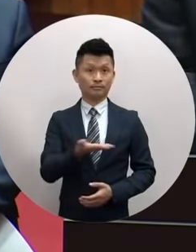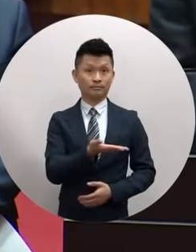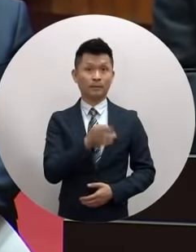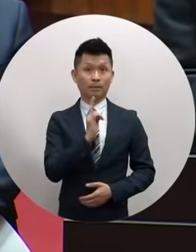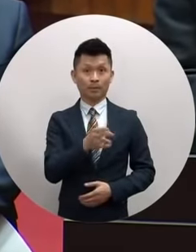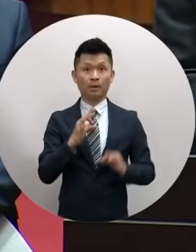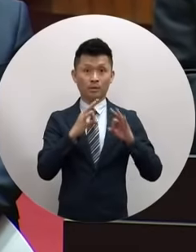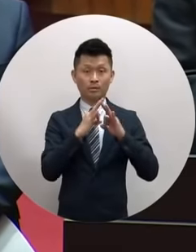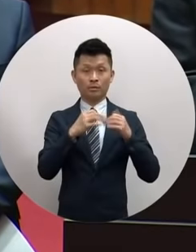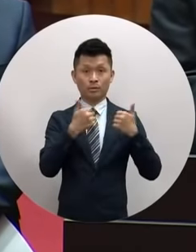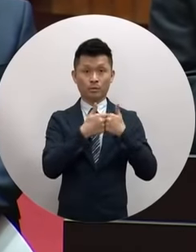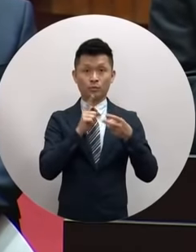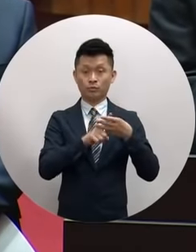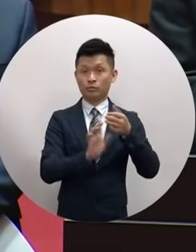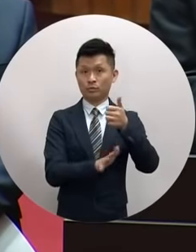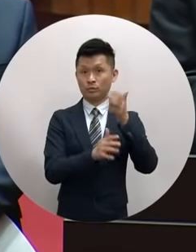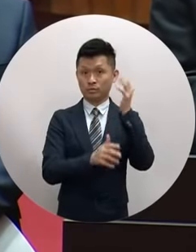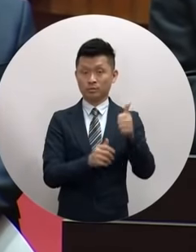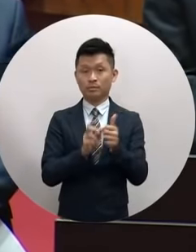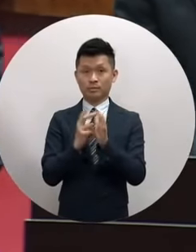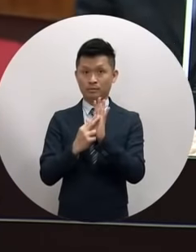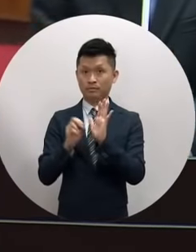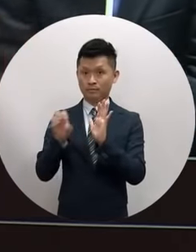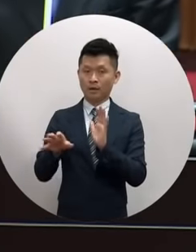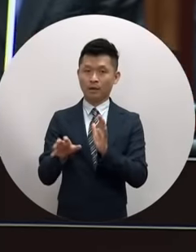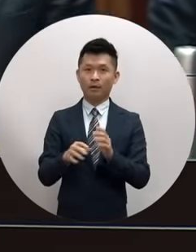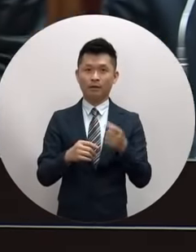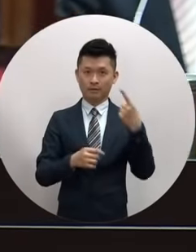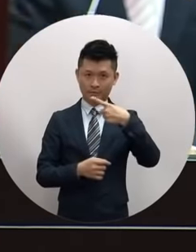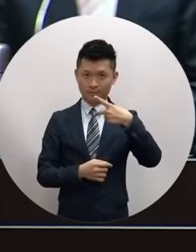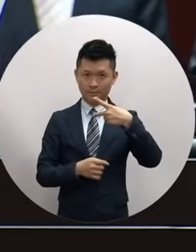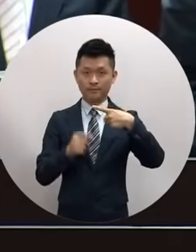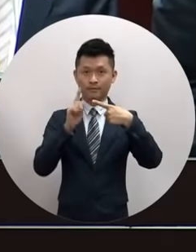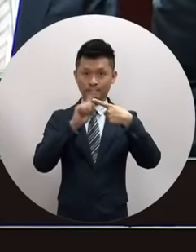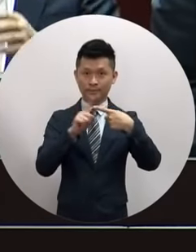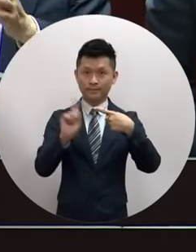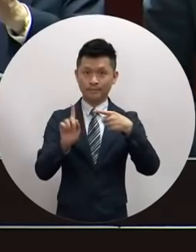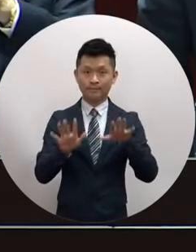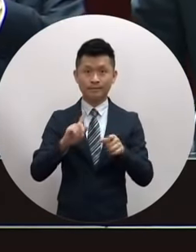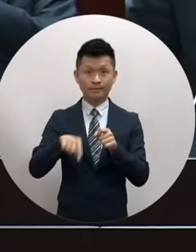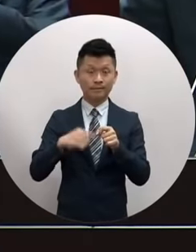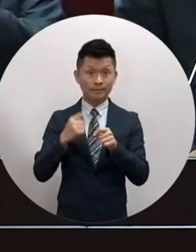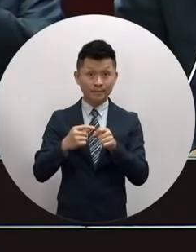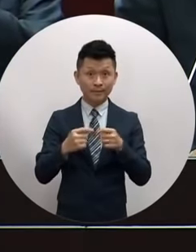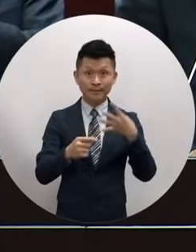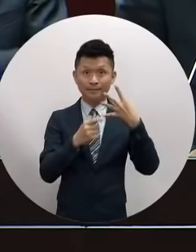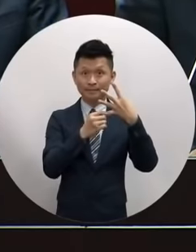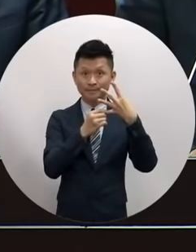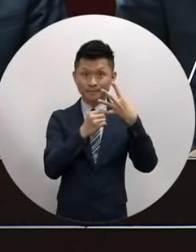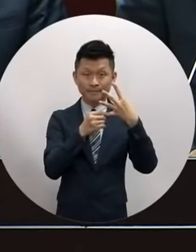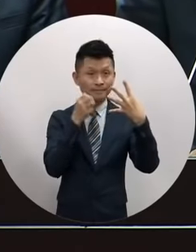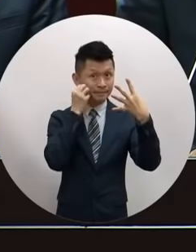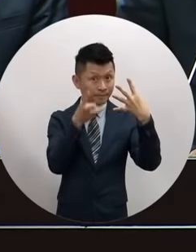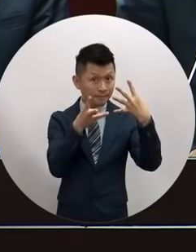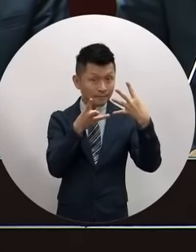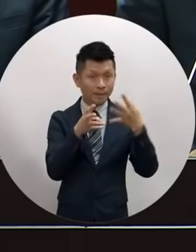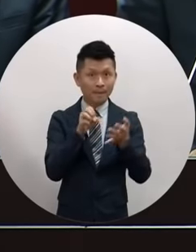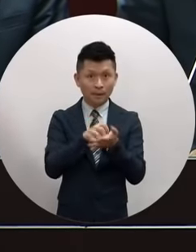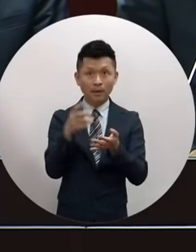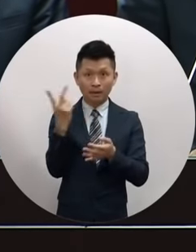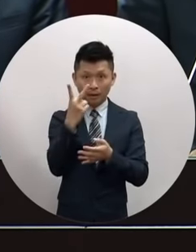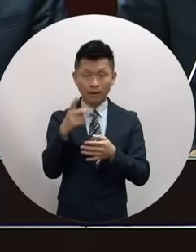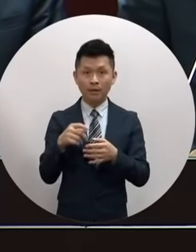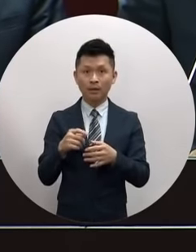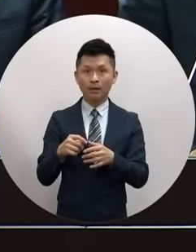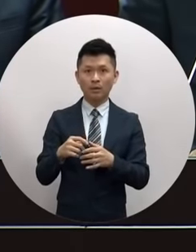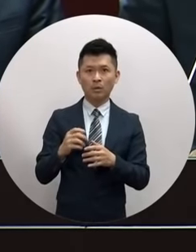会主委给你说明一下。 鲍委员分两点跟你报告。第一点，我们在今年第四季会有两项重要方案，第一个就是高资